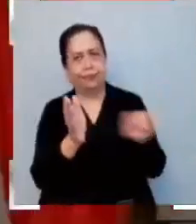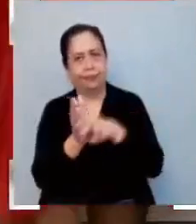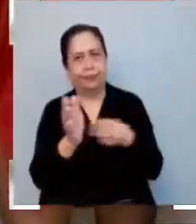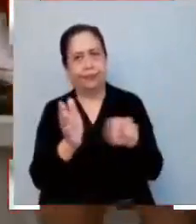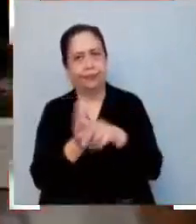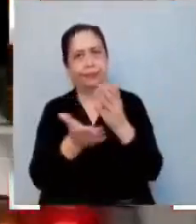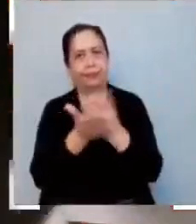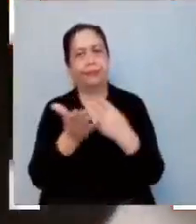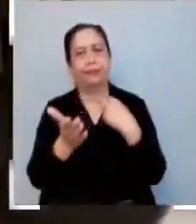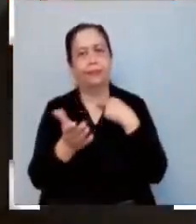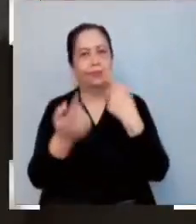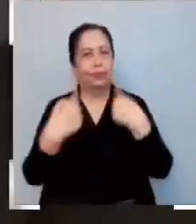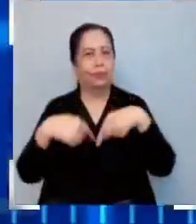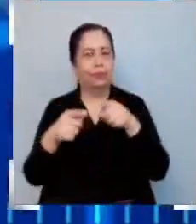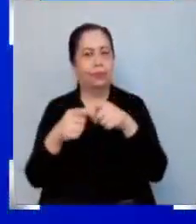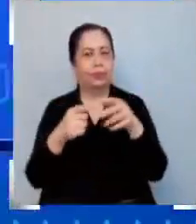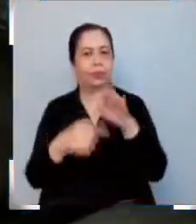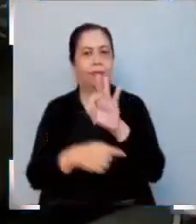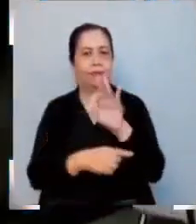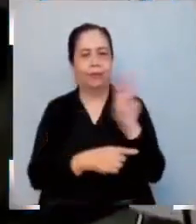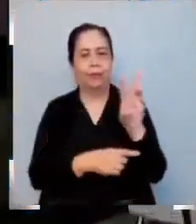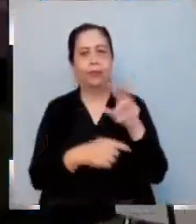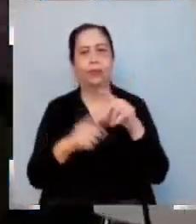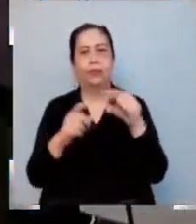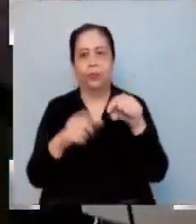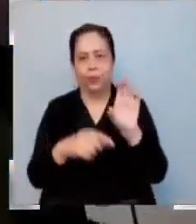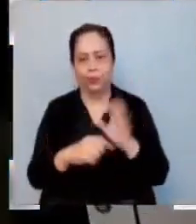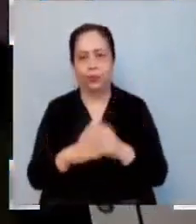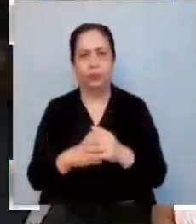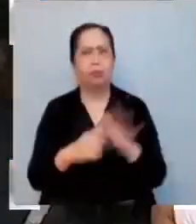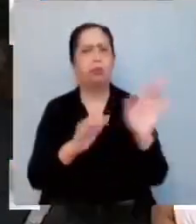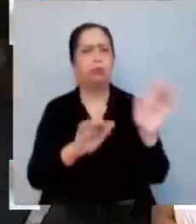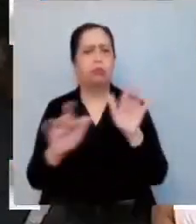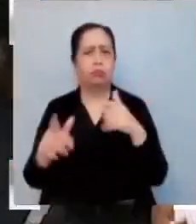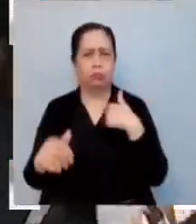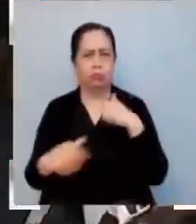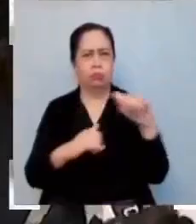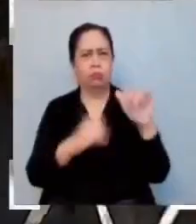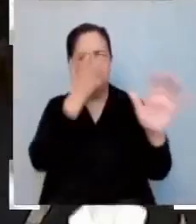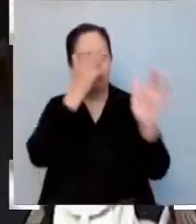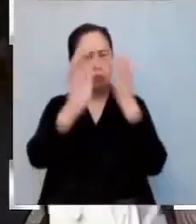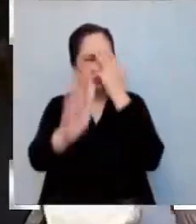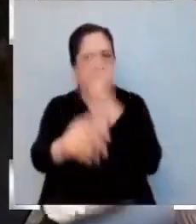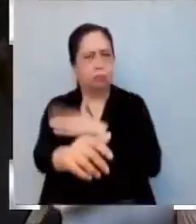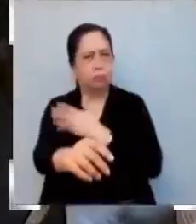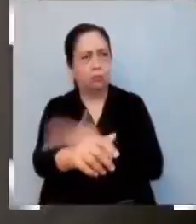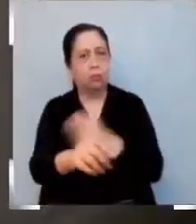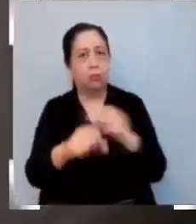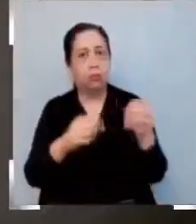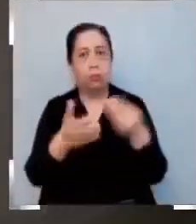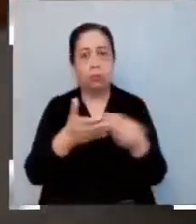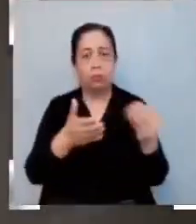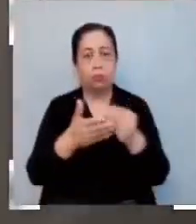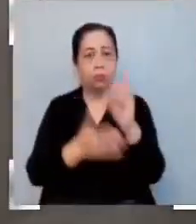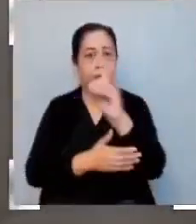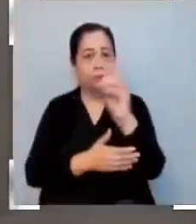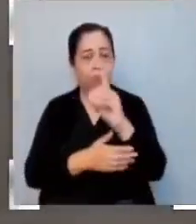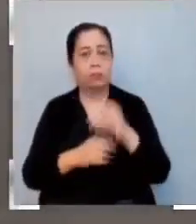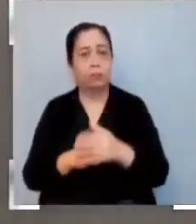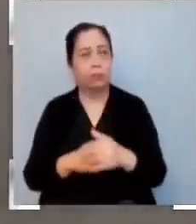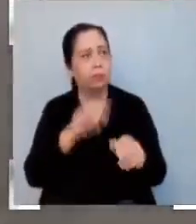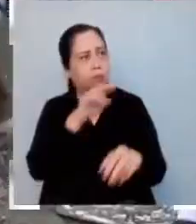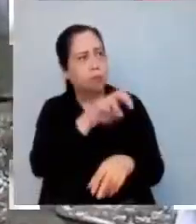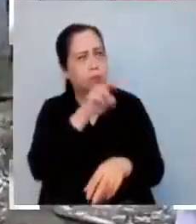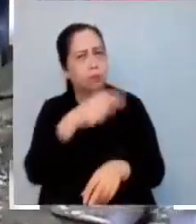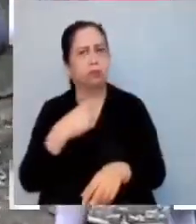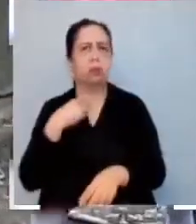sa direksyon ng Fairview, Quezon City. Kasi nawa ako, may anak din ako eh. Every time na mimili ako sa Divisoria, nakikita ko stranded lagi